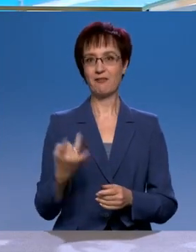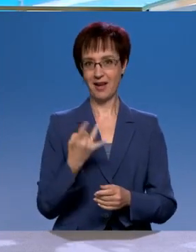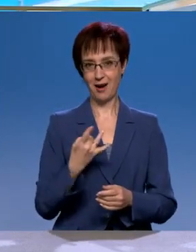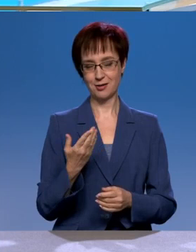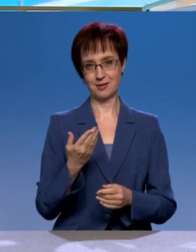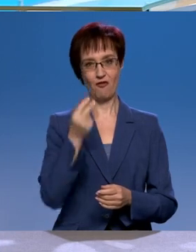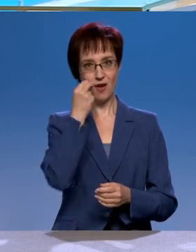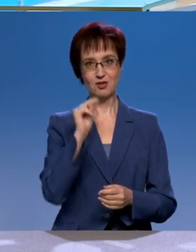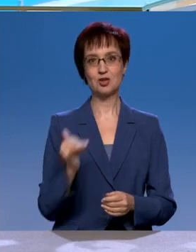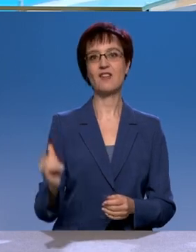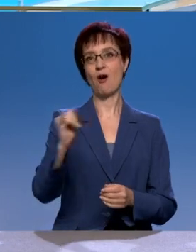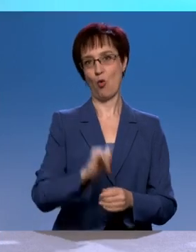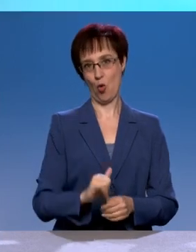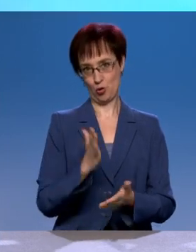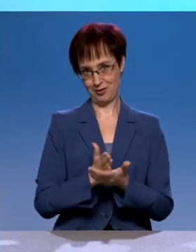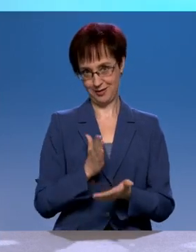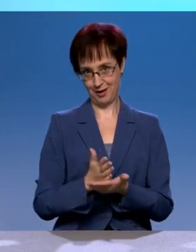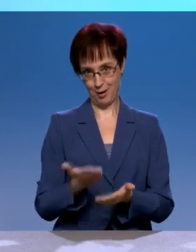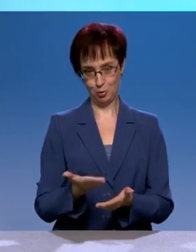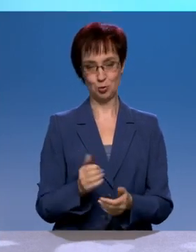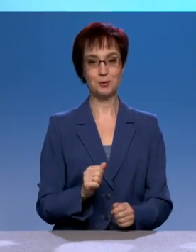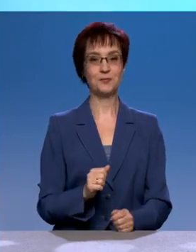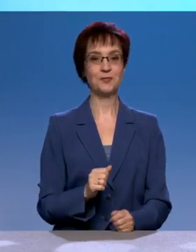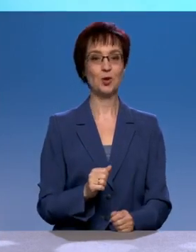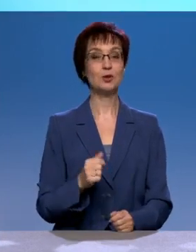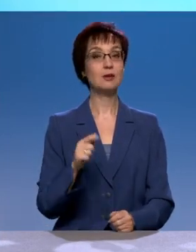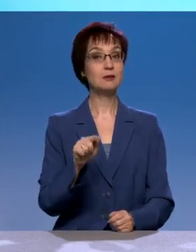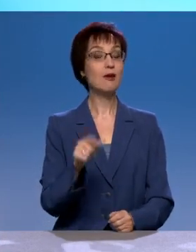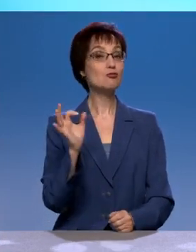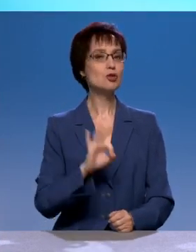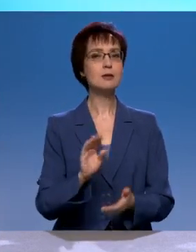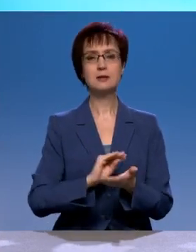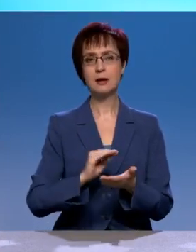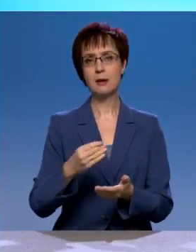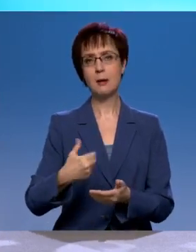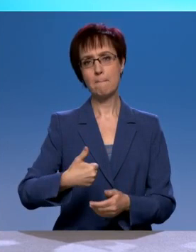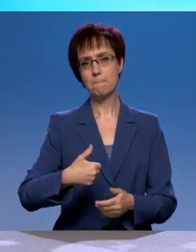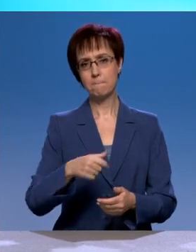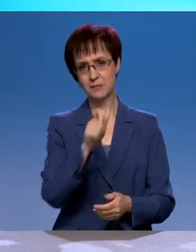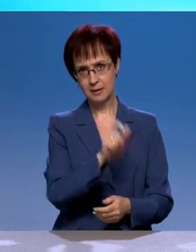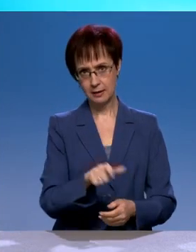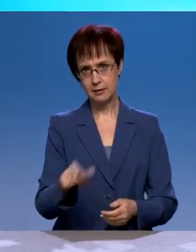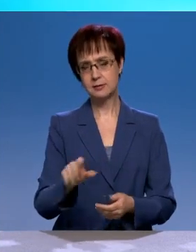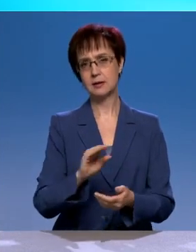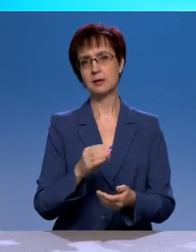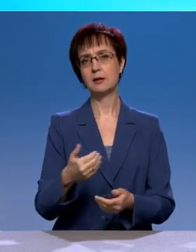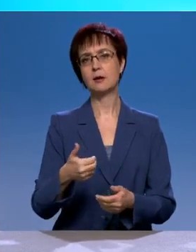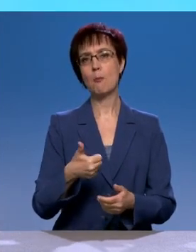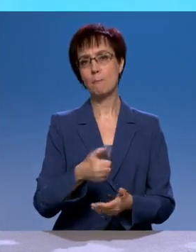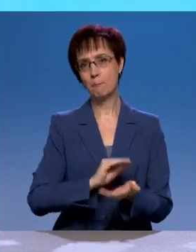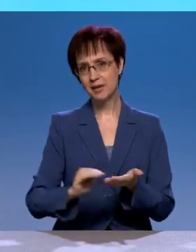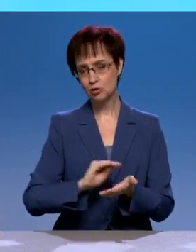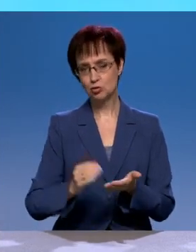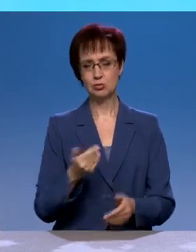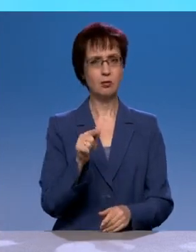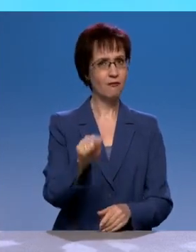чтобы посмотреть. Что нужно открыть, посмотреть? Не-не-не, ничего. А, нам очень часто пишут, что же вы лакируете действительность? А мы действительно рассказываем о